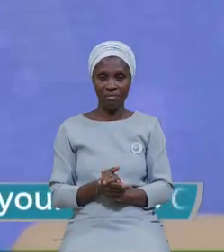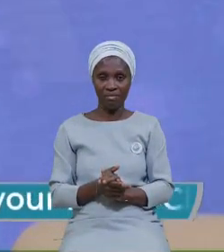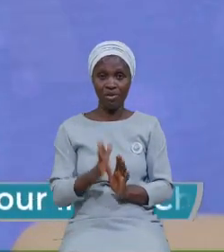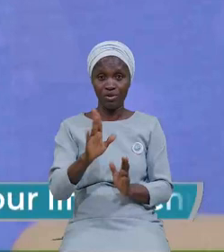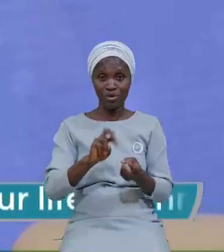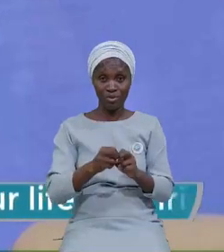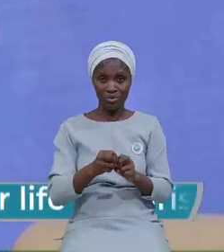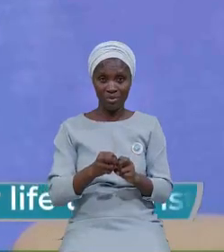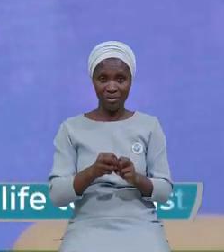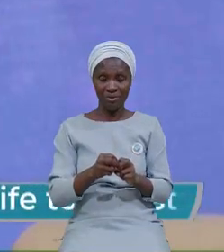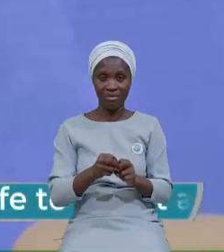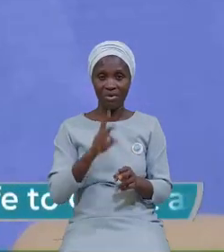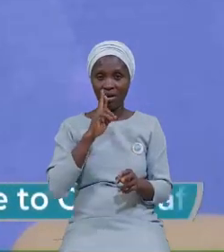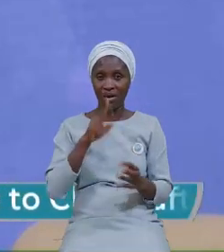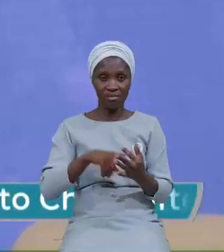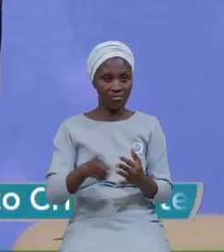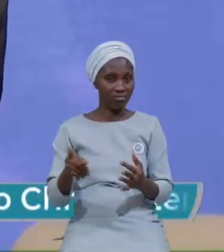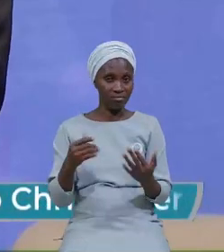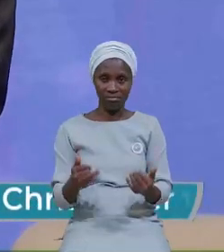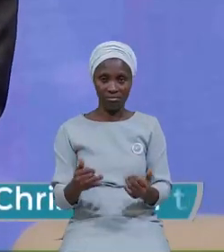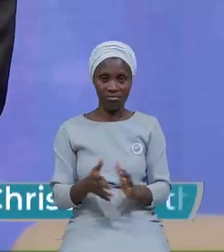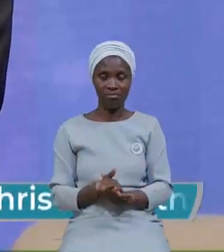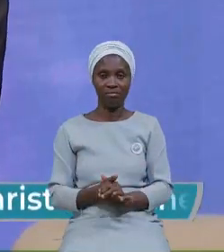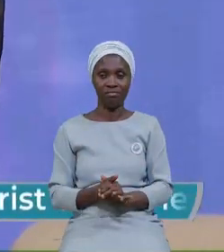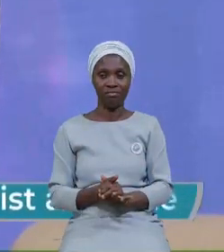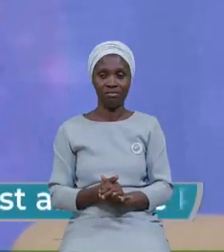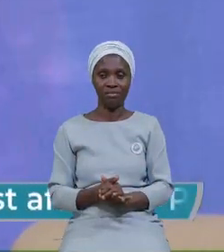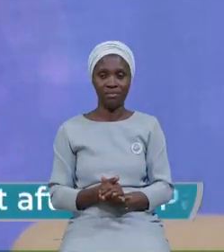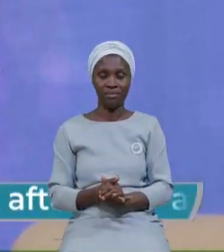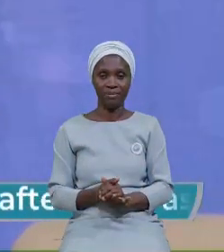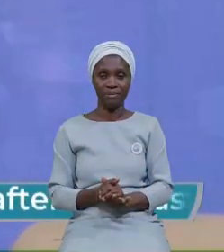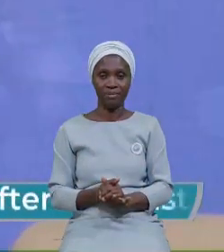et ils vont vous lâcher